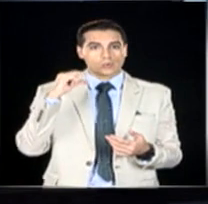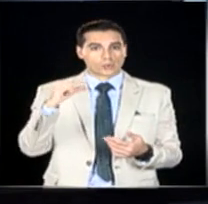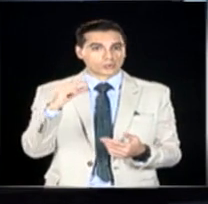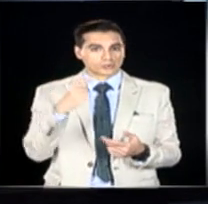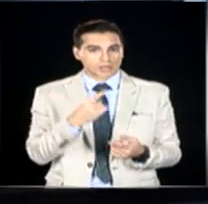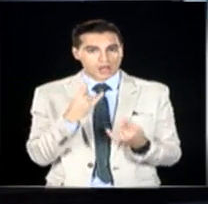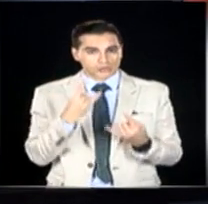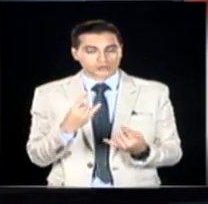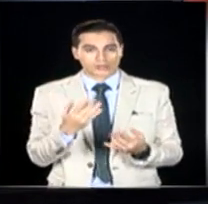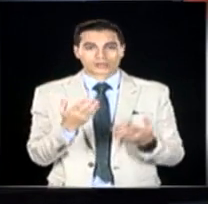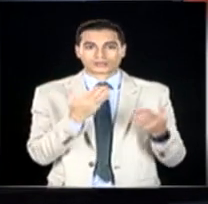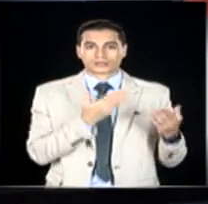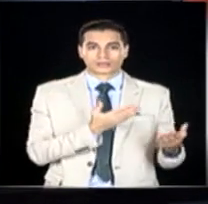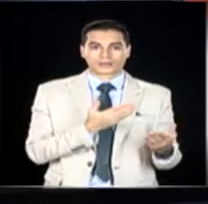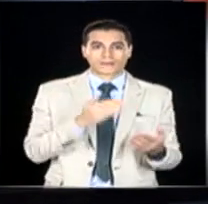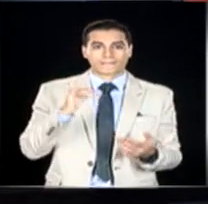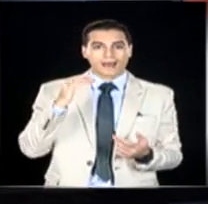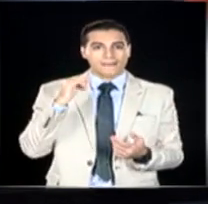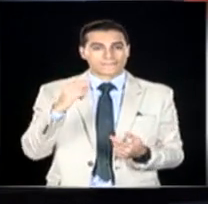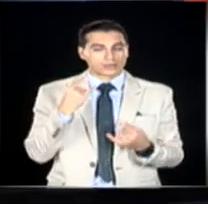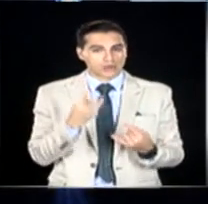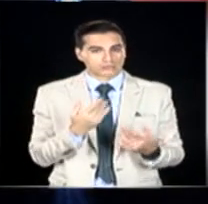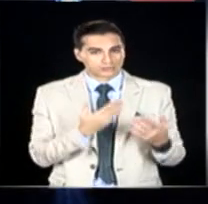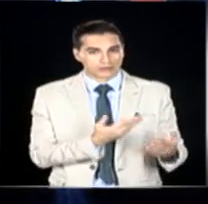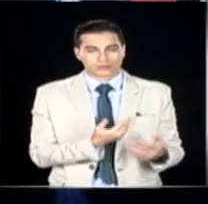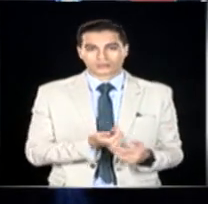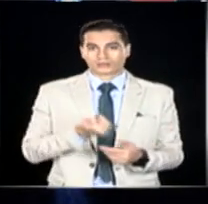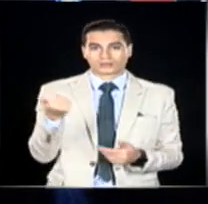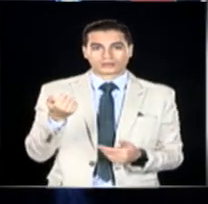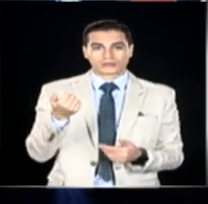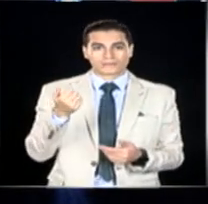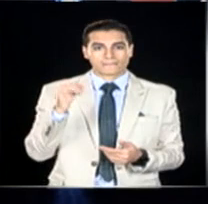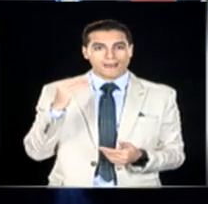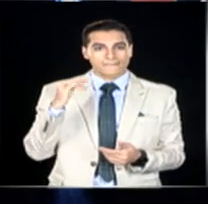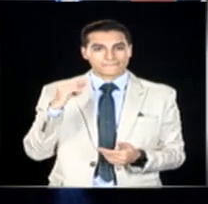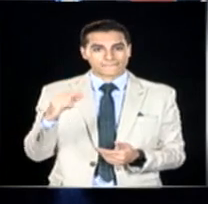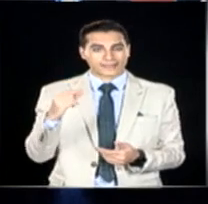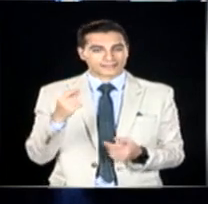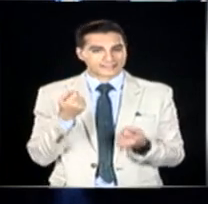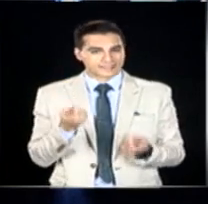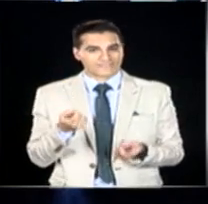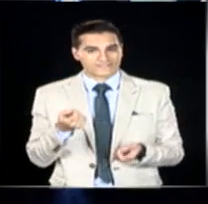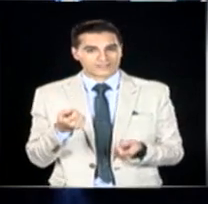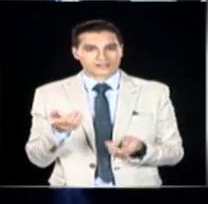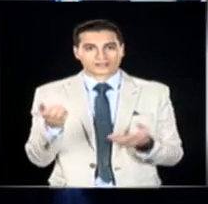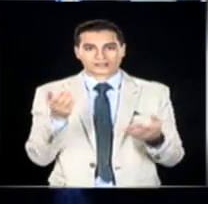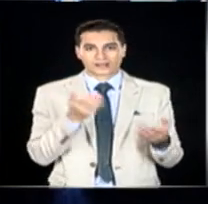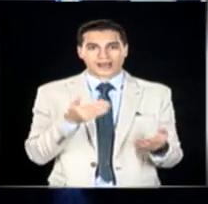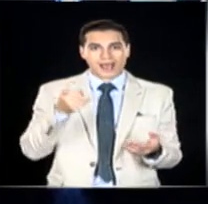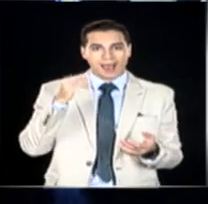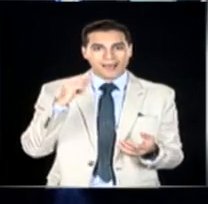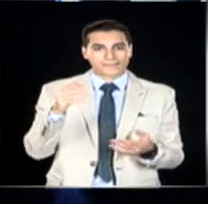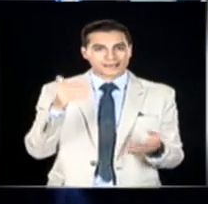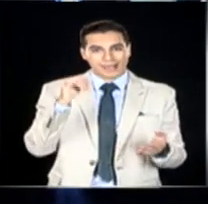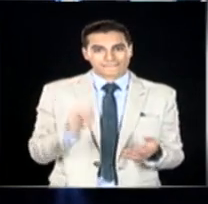عبد الرؤوف 10، محمد حماده 10، محمد حمدي ما فيش نقط، احمد